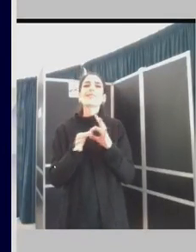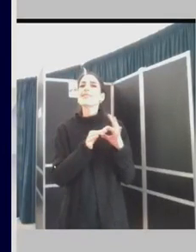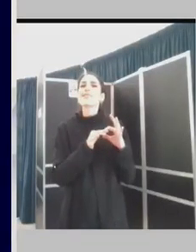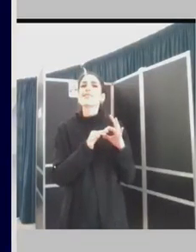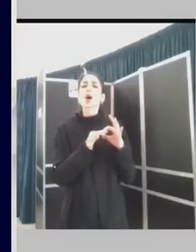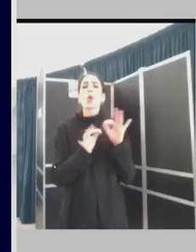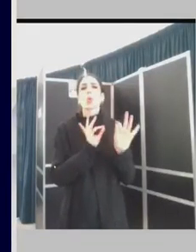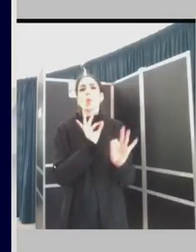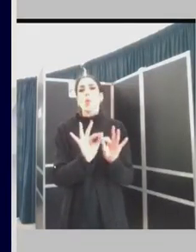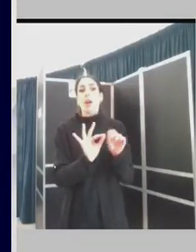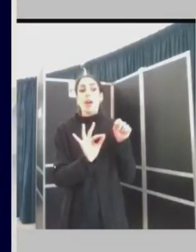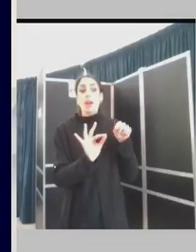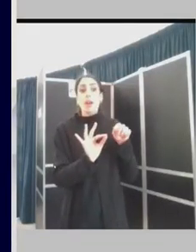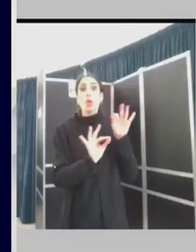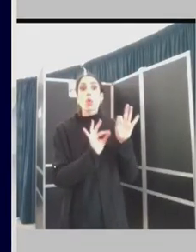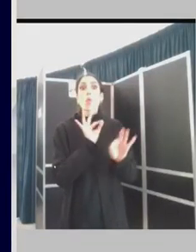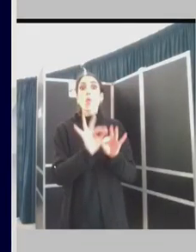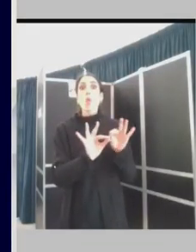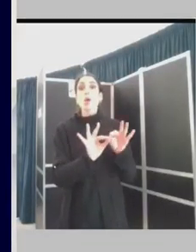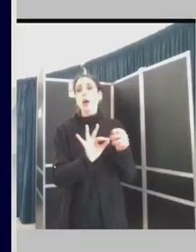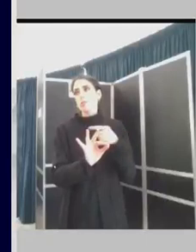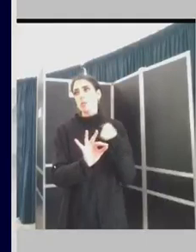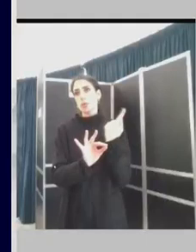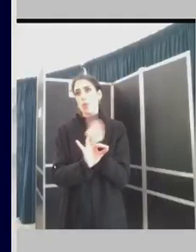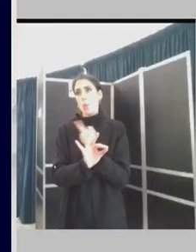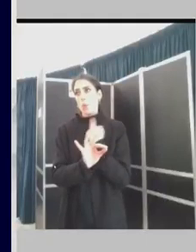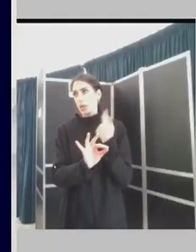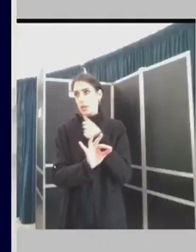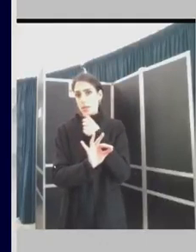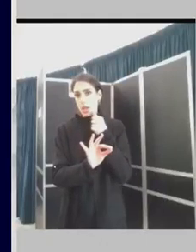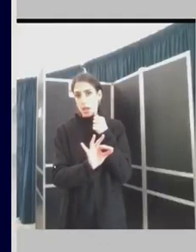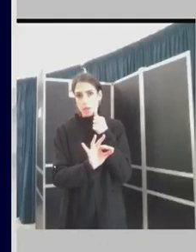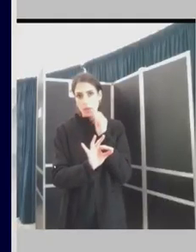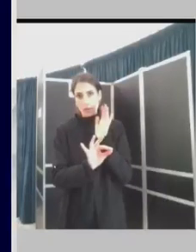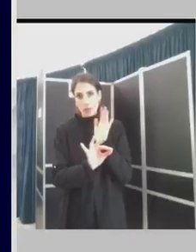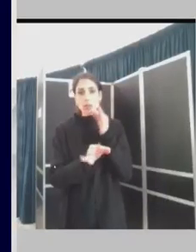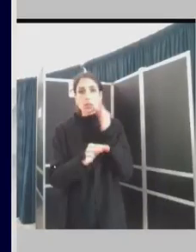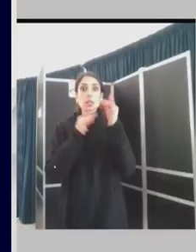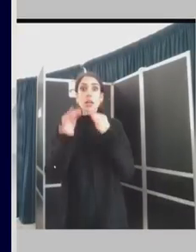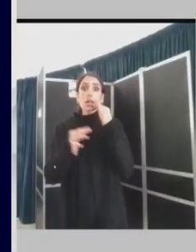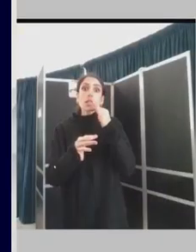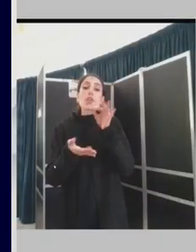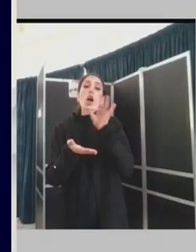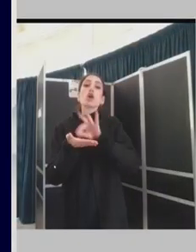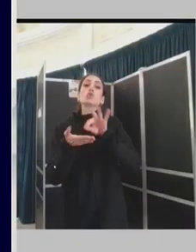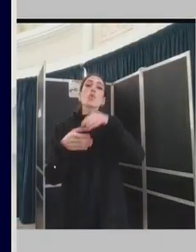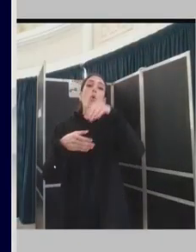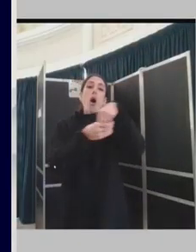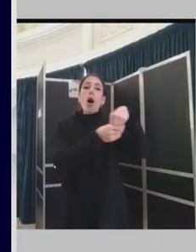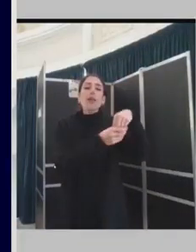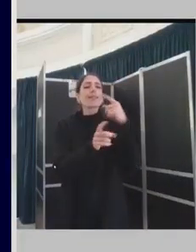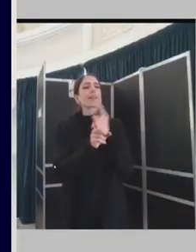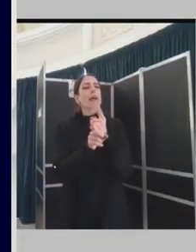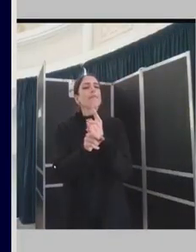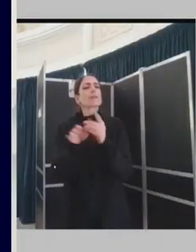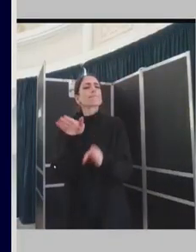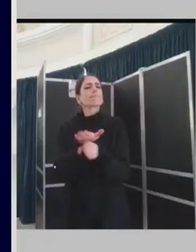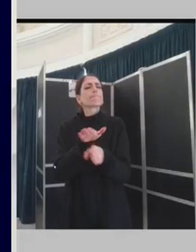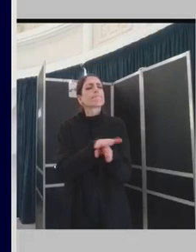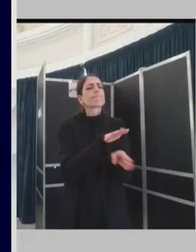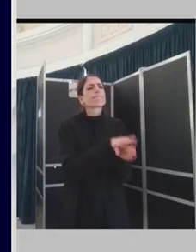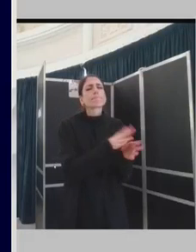abbiamo bisogno. Partire dai bambini, dai più piccoli, e quindi anche dai loro genitori, perché più i bambini sono piccoli, più si entra nelle